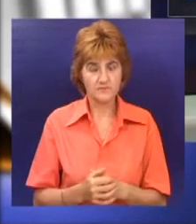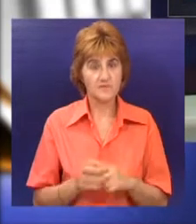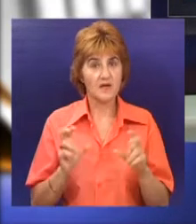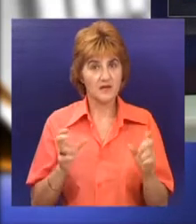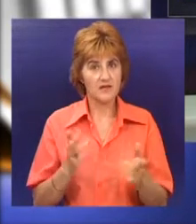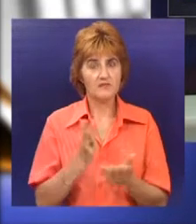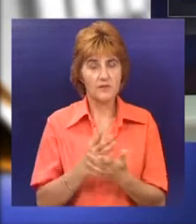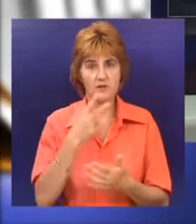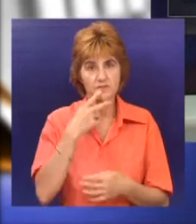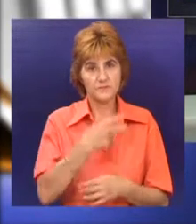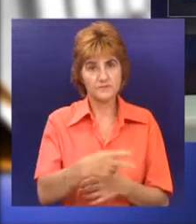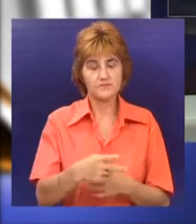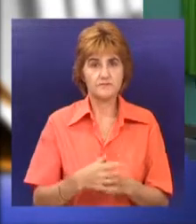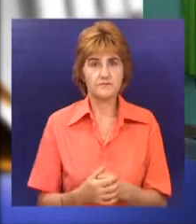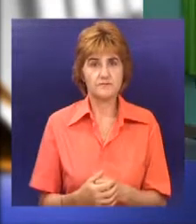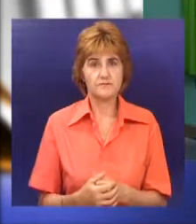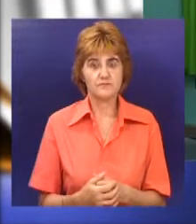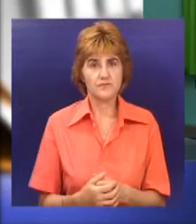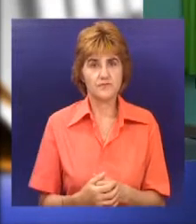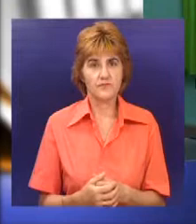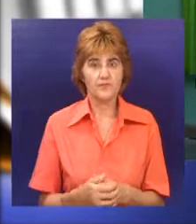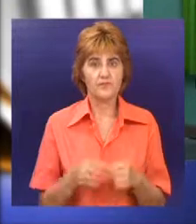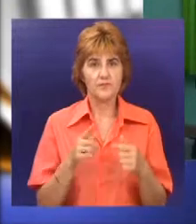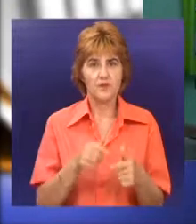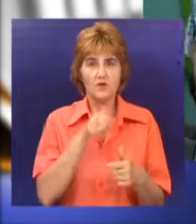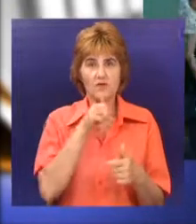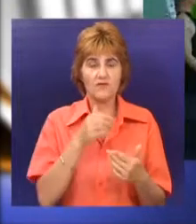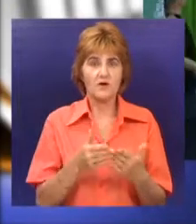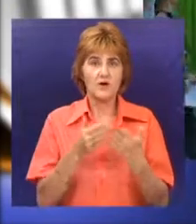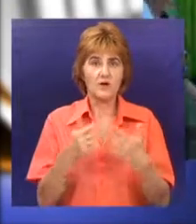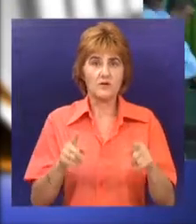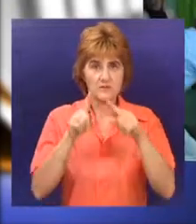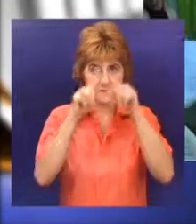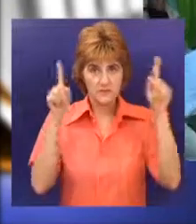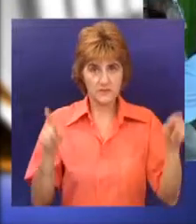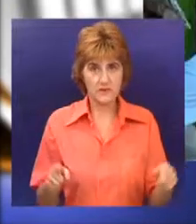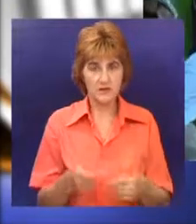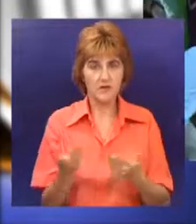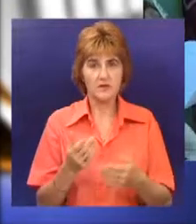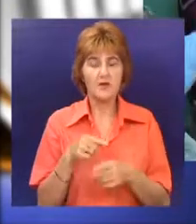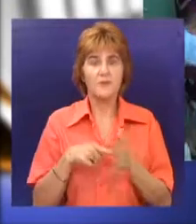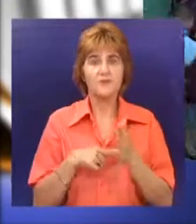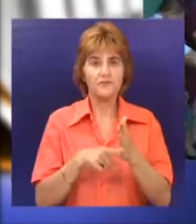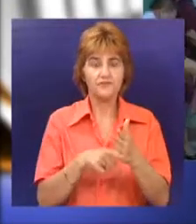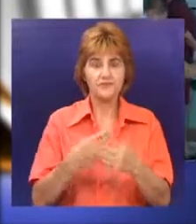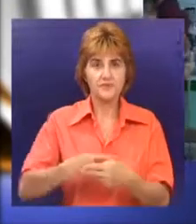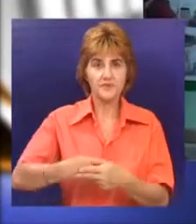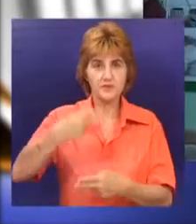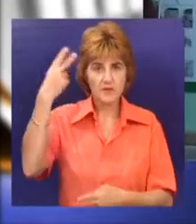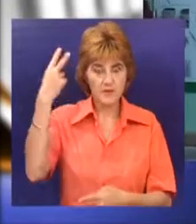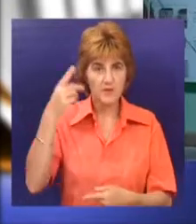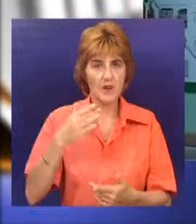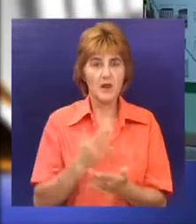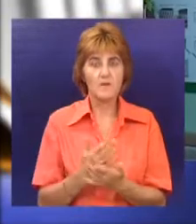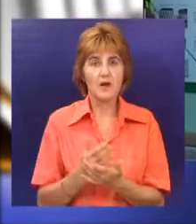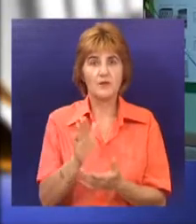Eko televizije bila je na licu mesta. Simboličnim otkrivanjem table na kojoj je predstavljen projekat održive zgrade Ekološkog